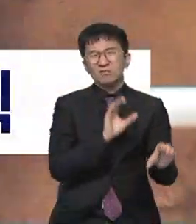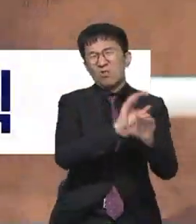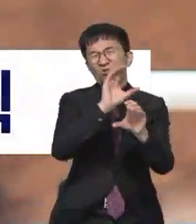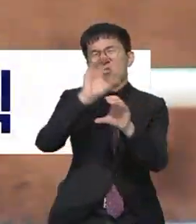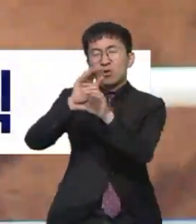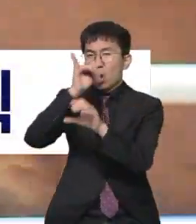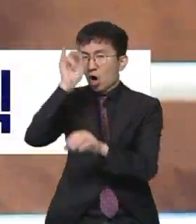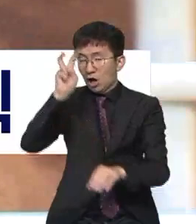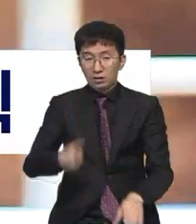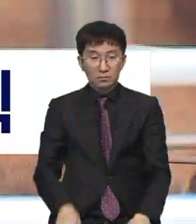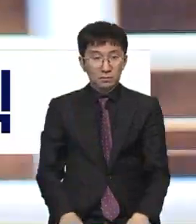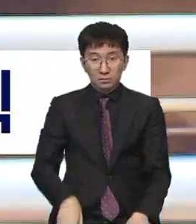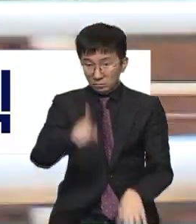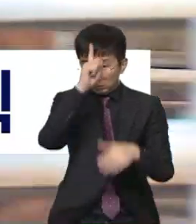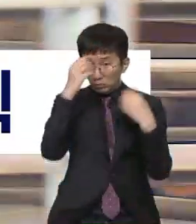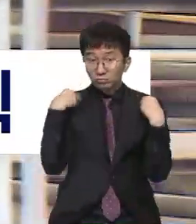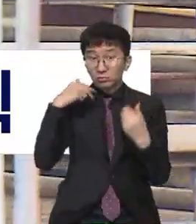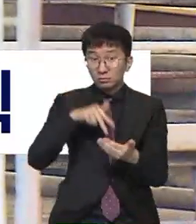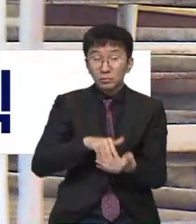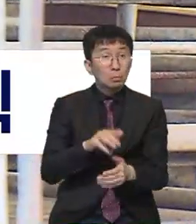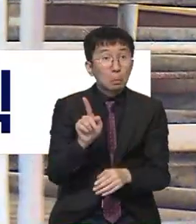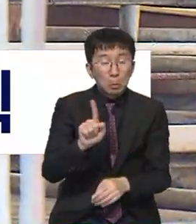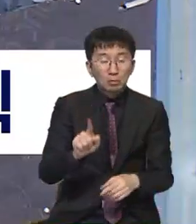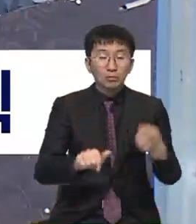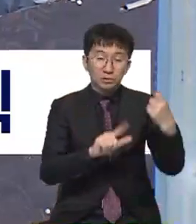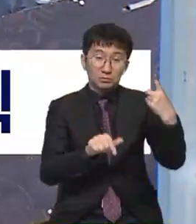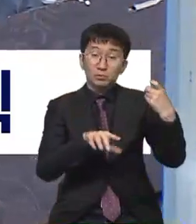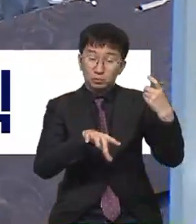가운데 방역 당국은 다음 달 초까지